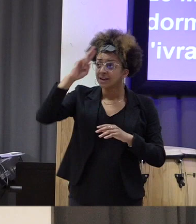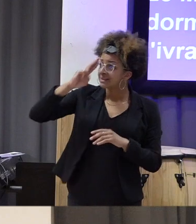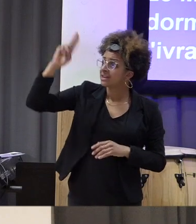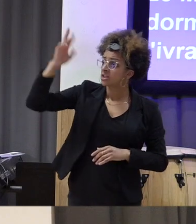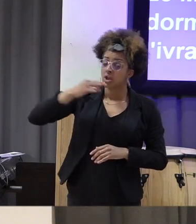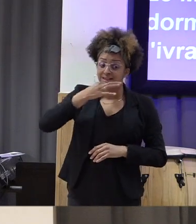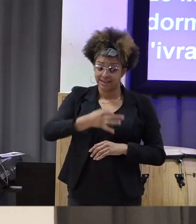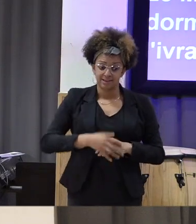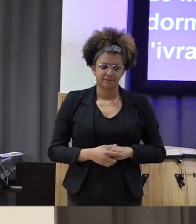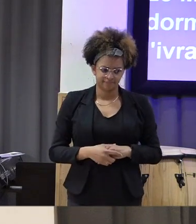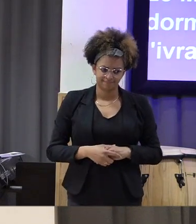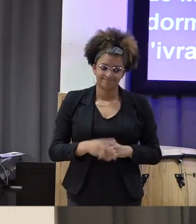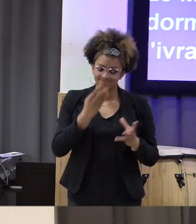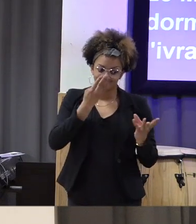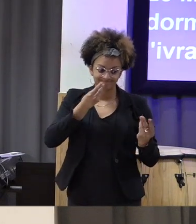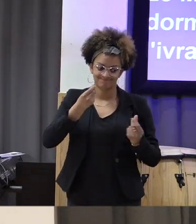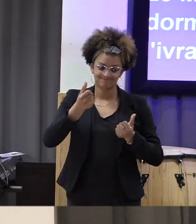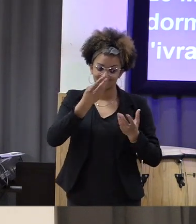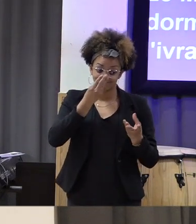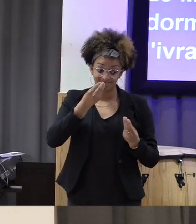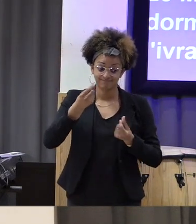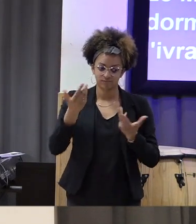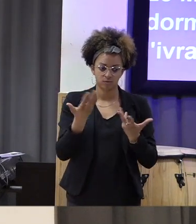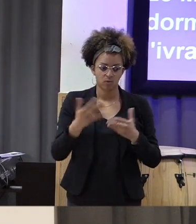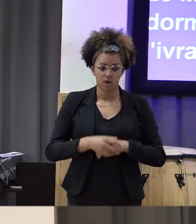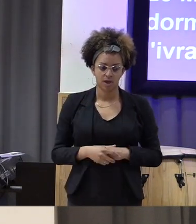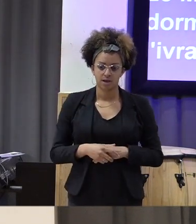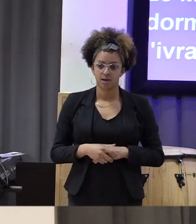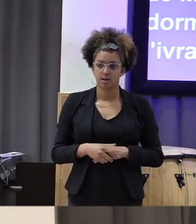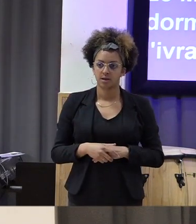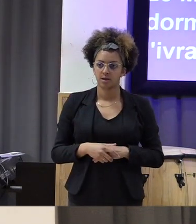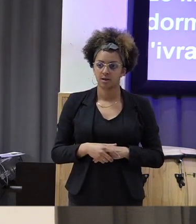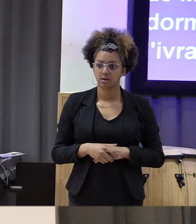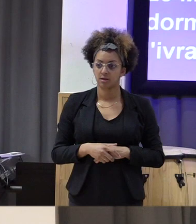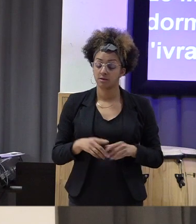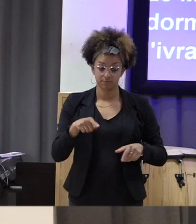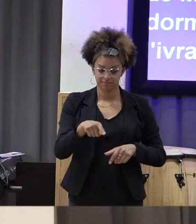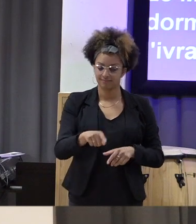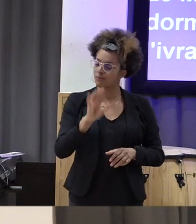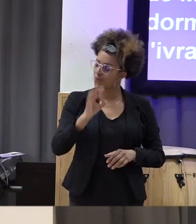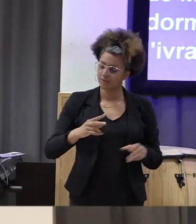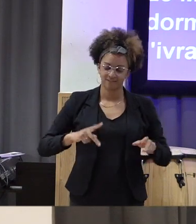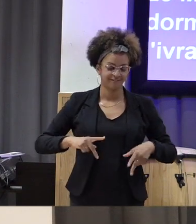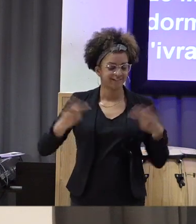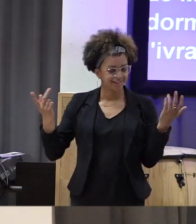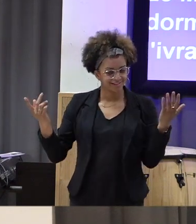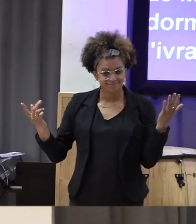le mélange de ceux qui possèdent la vie divine et de ceux